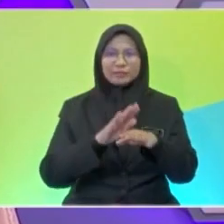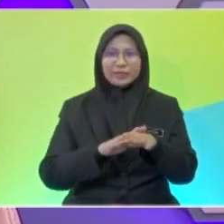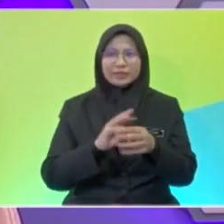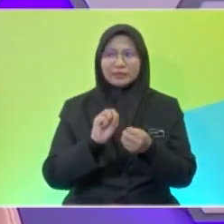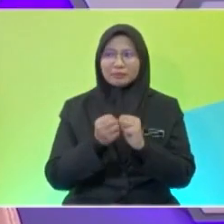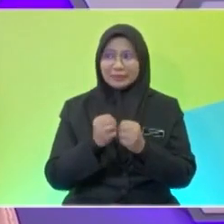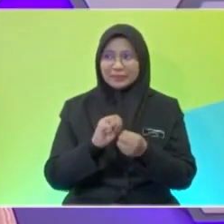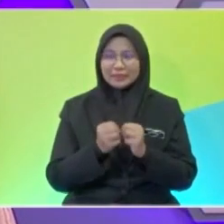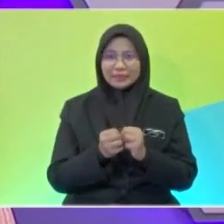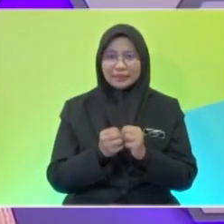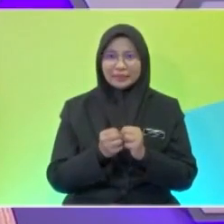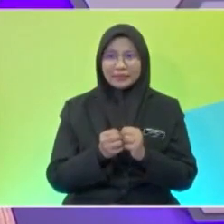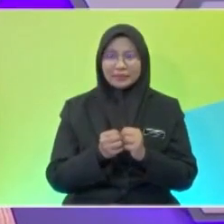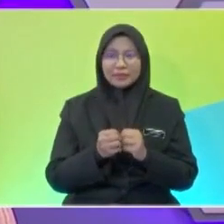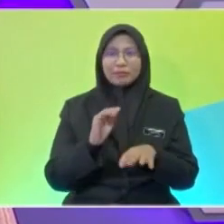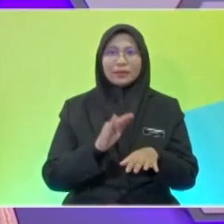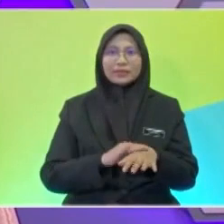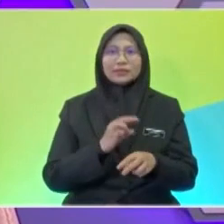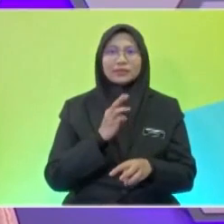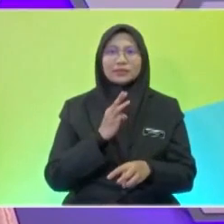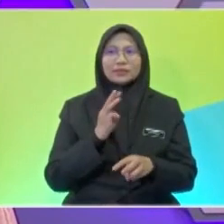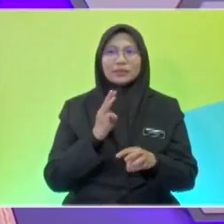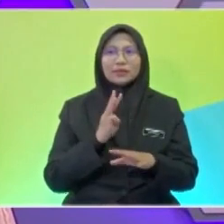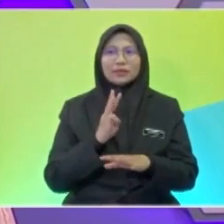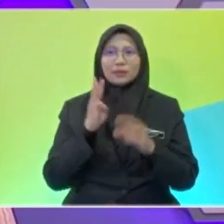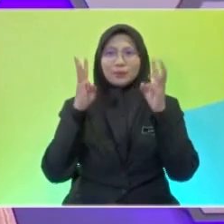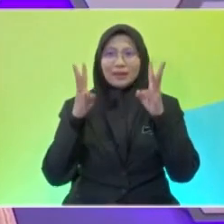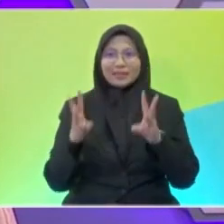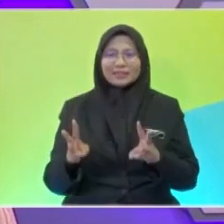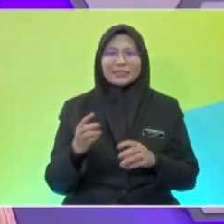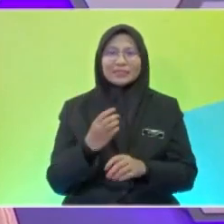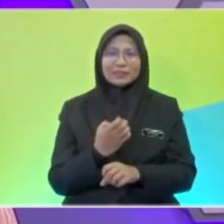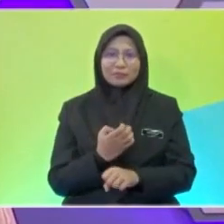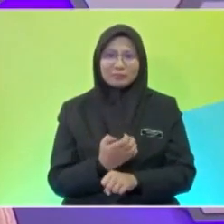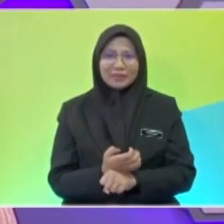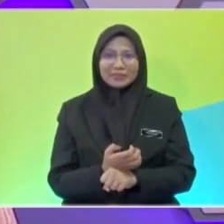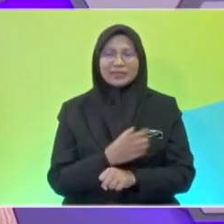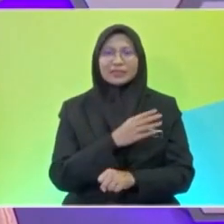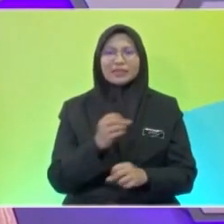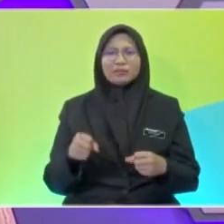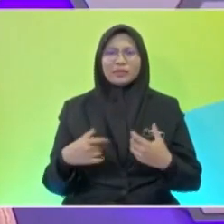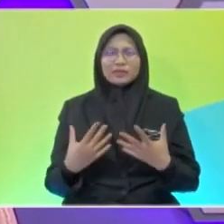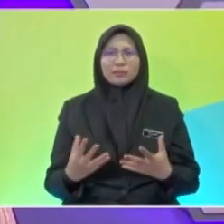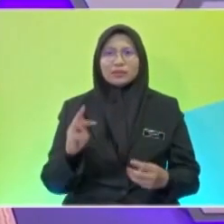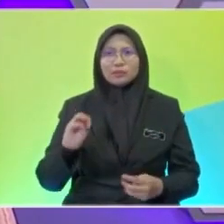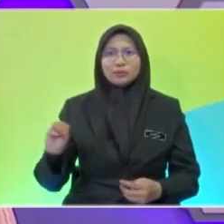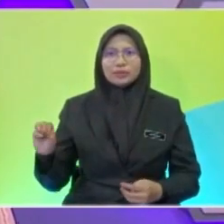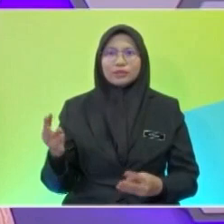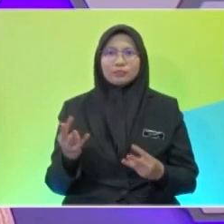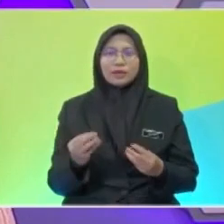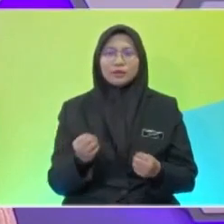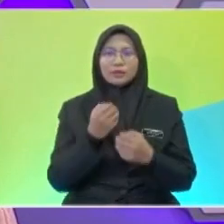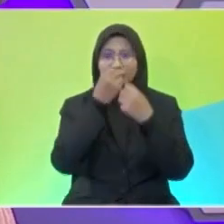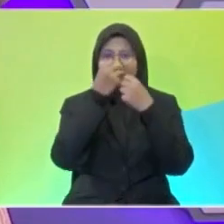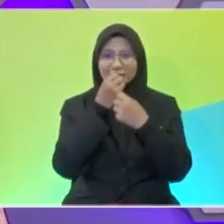masalah kepada wagemas dan bagaimana ee calon-calon menyelesaikannya dalam bentuk menjawab soal dan berdasarkan pada pelaksanaan